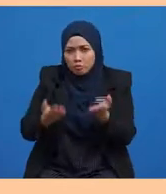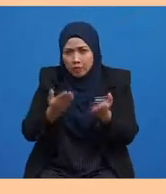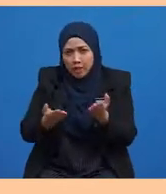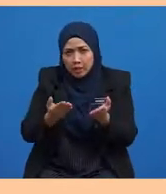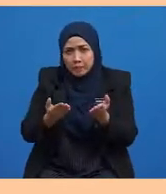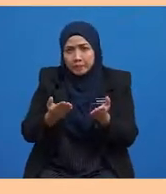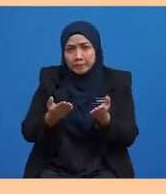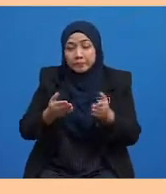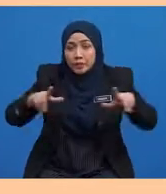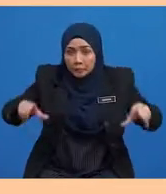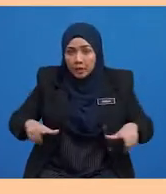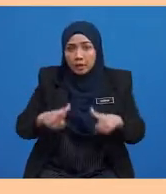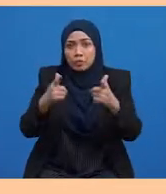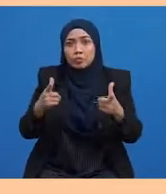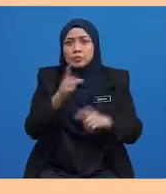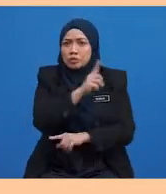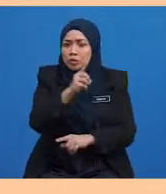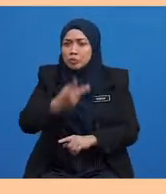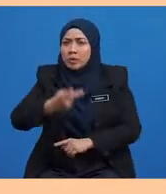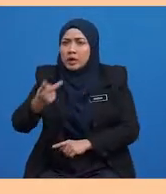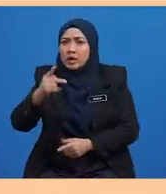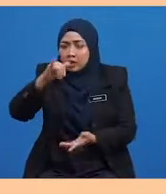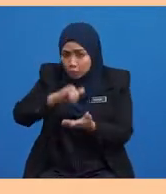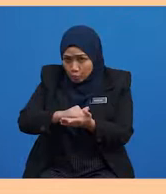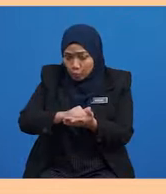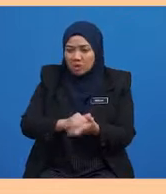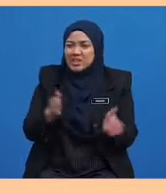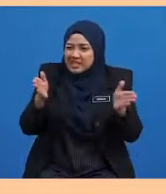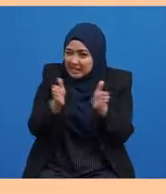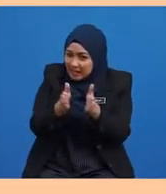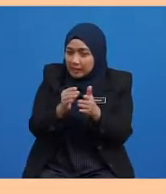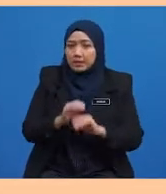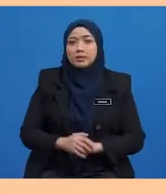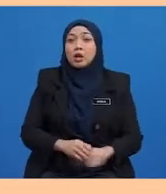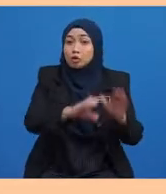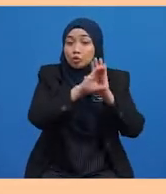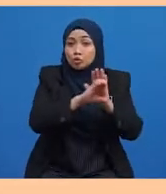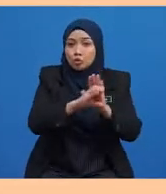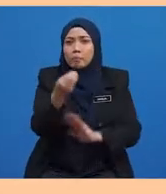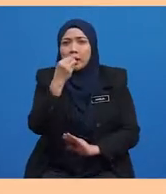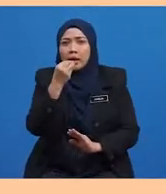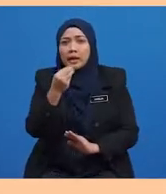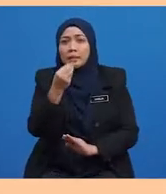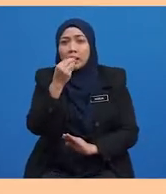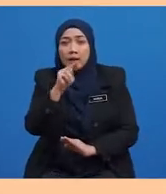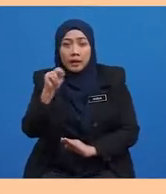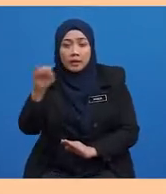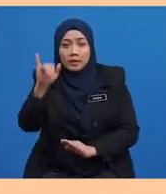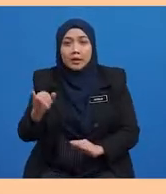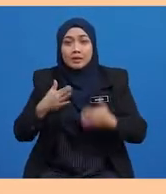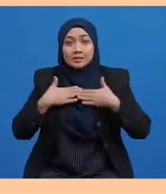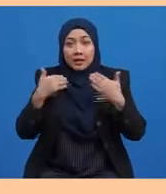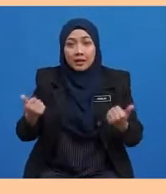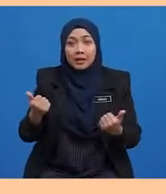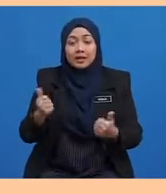perkara itu adalah kecil. Contohnya, pemakanan yang sihat akan menambah jisim